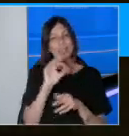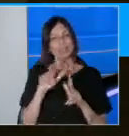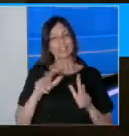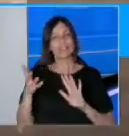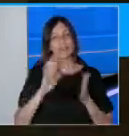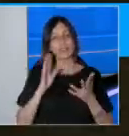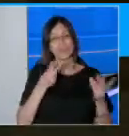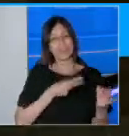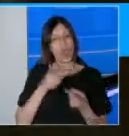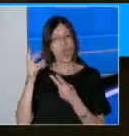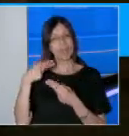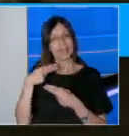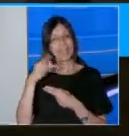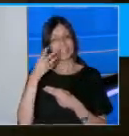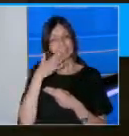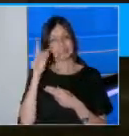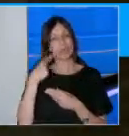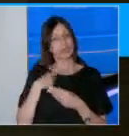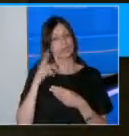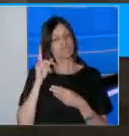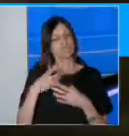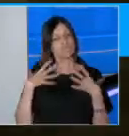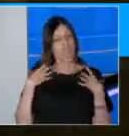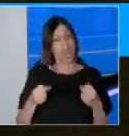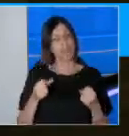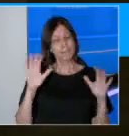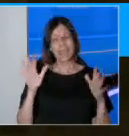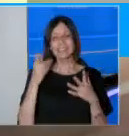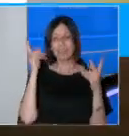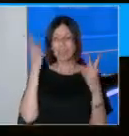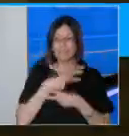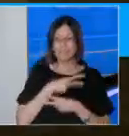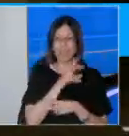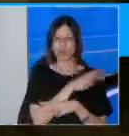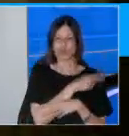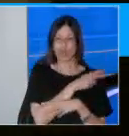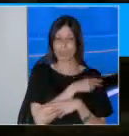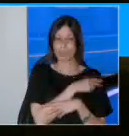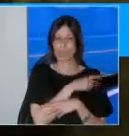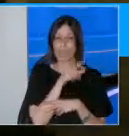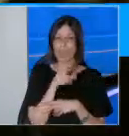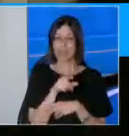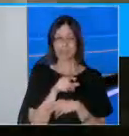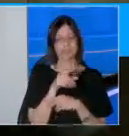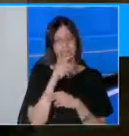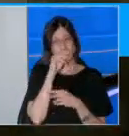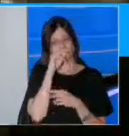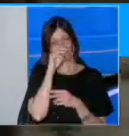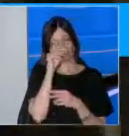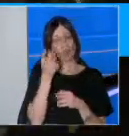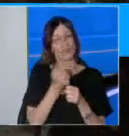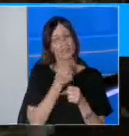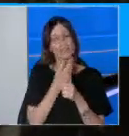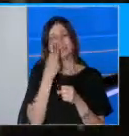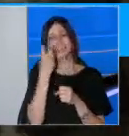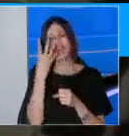הדסה, ואנחנו רוצים לאחל לו החלמה מהירה. אתם צריכים להבין, השוטרים והשוטרות האלו, הם עומדים 24 שעות